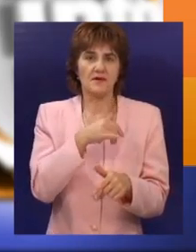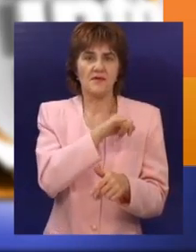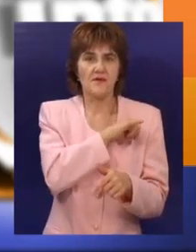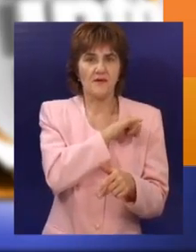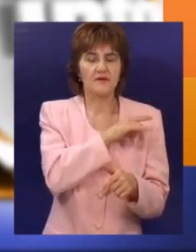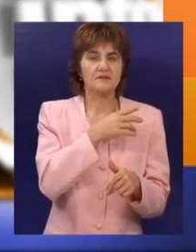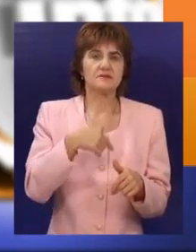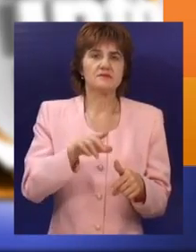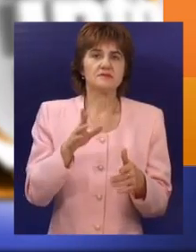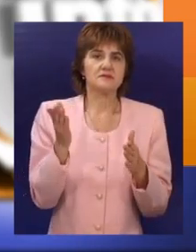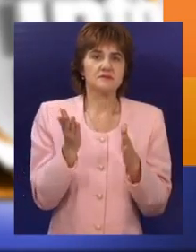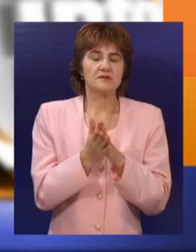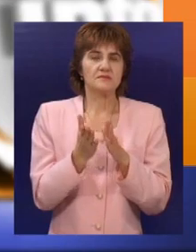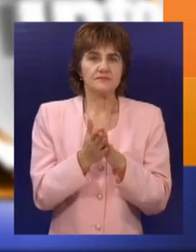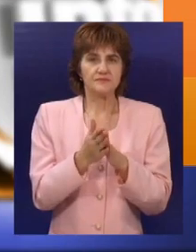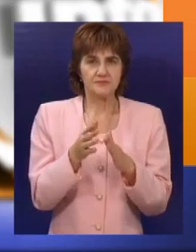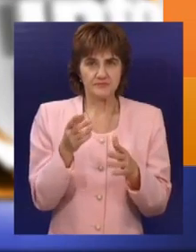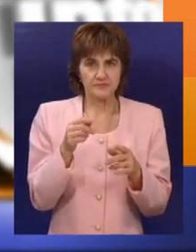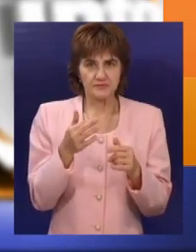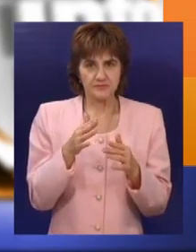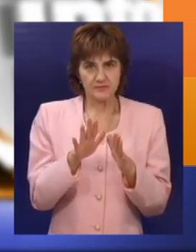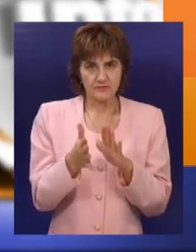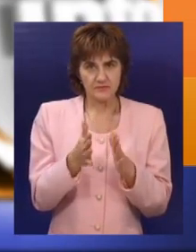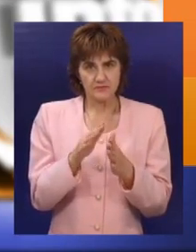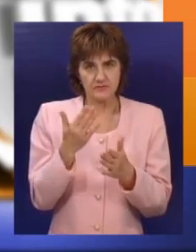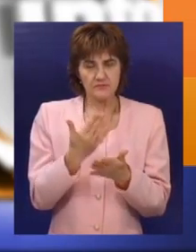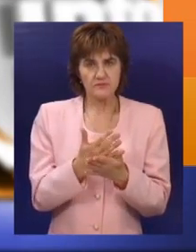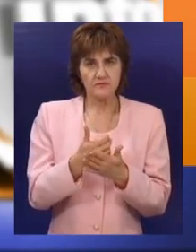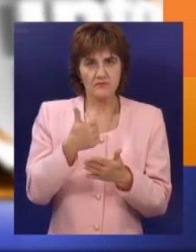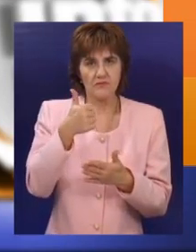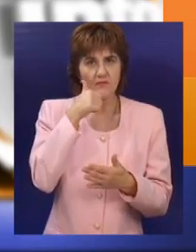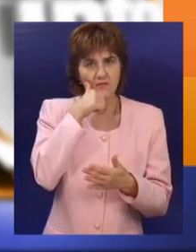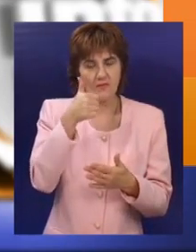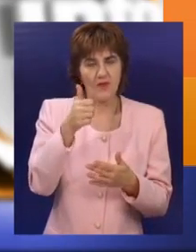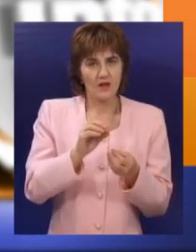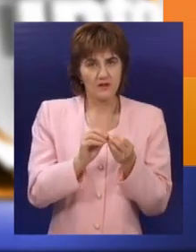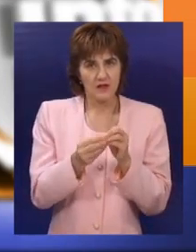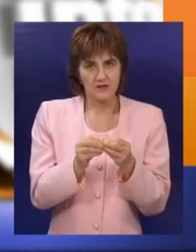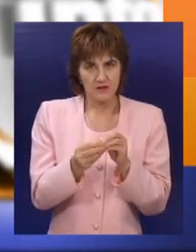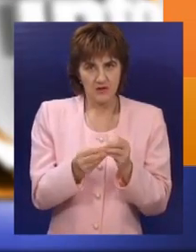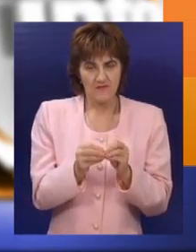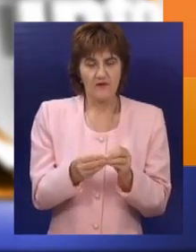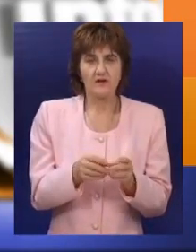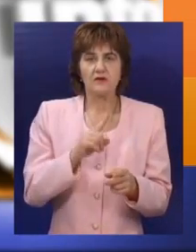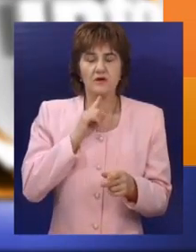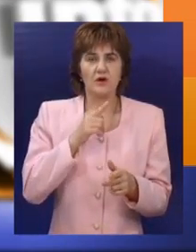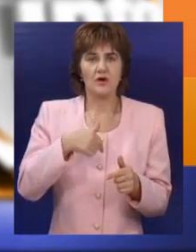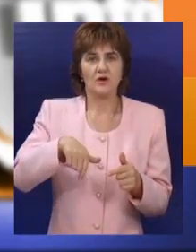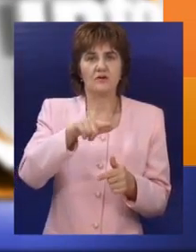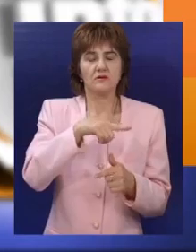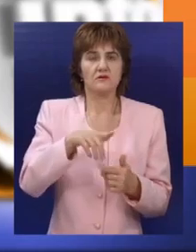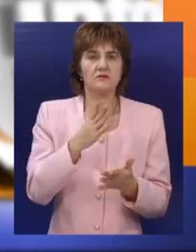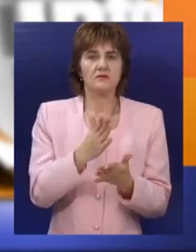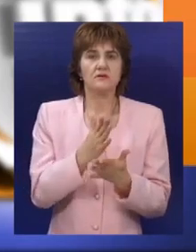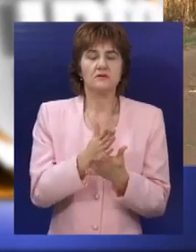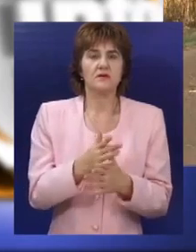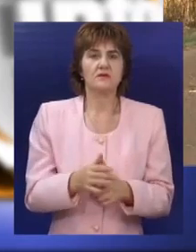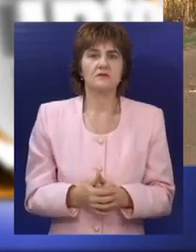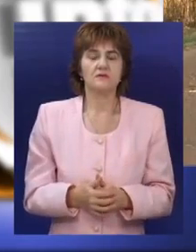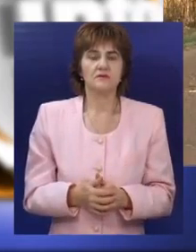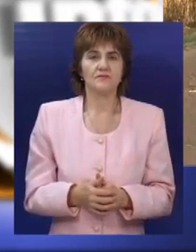autonomne pokrajine Vojvodine popune svoje kvote možda već prvog dana trgovanja, ako ne svi, a ono većina okruga da već ispuni